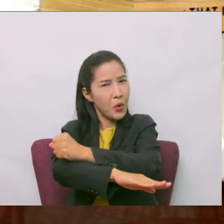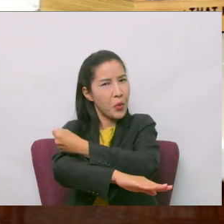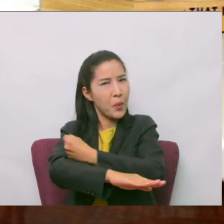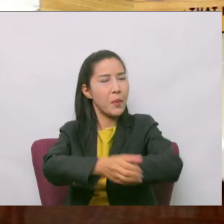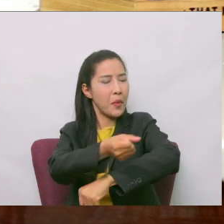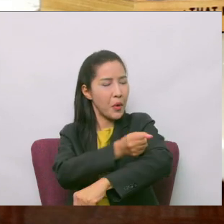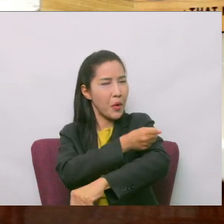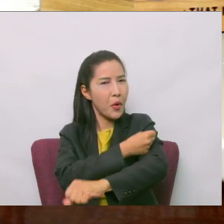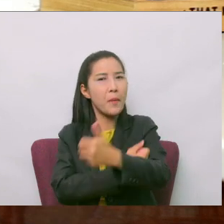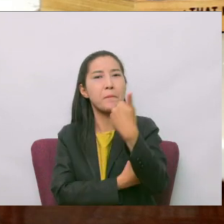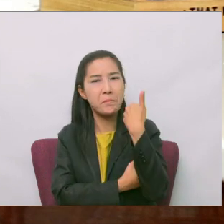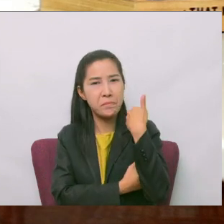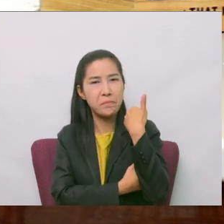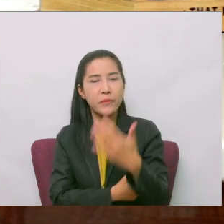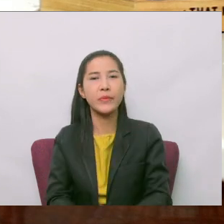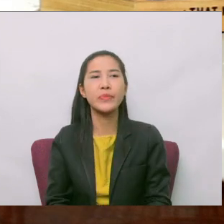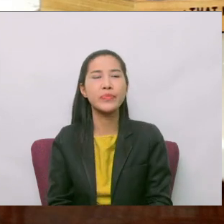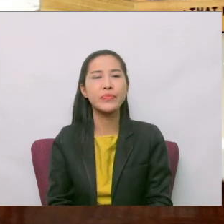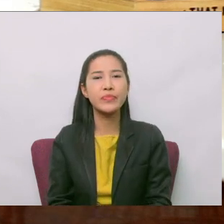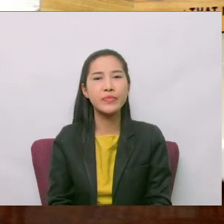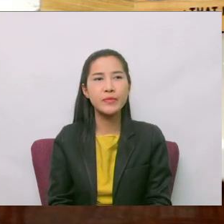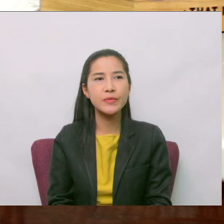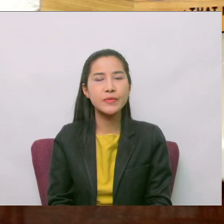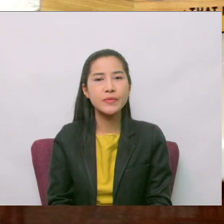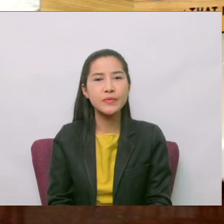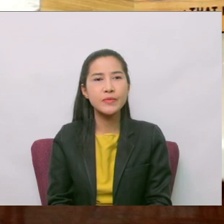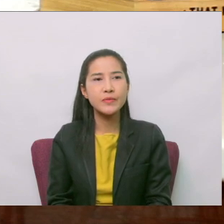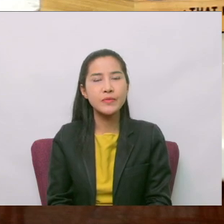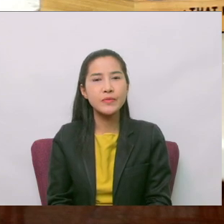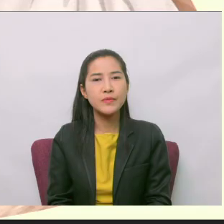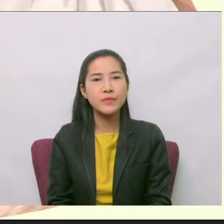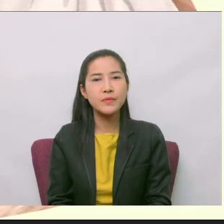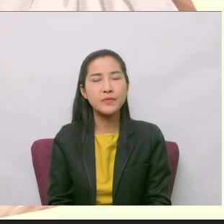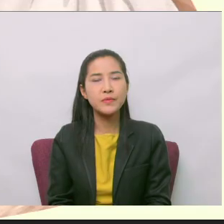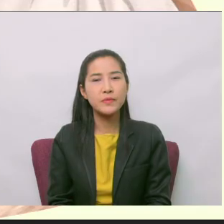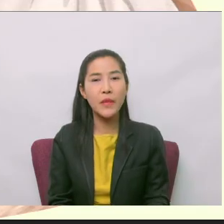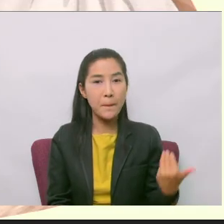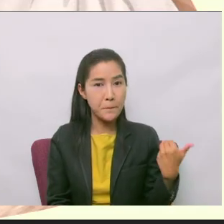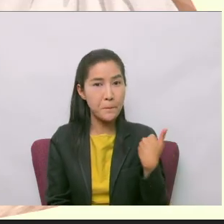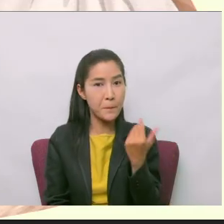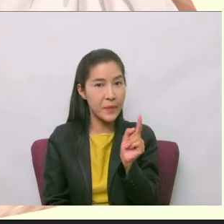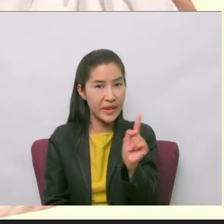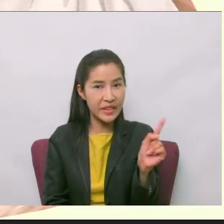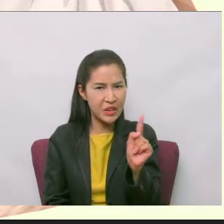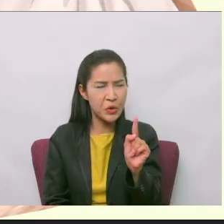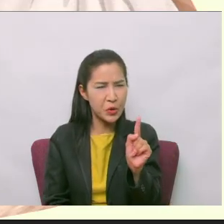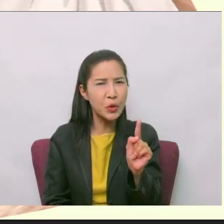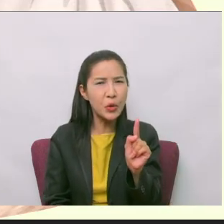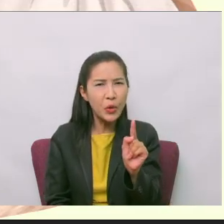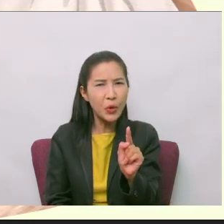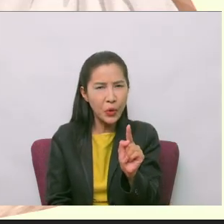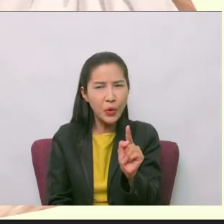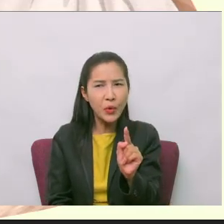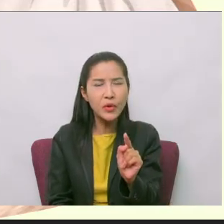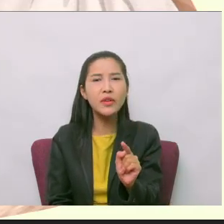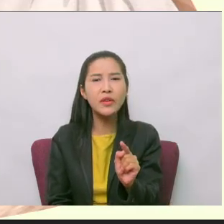ะแล้วก็อีกตัวหนึ่งนะคะที่เป็นสิ่งที่อยู่ใกล้ตัวในครัวของบ้านเร